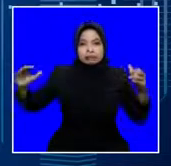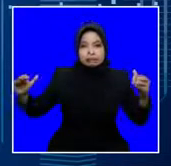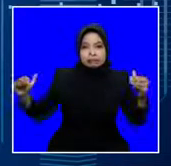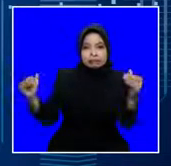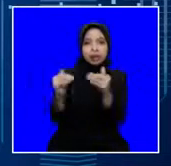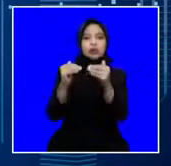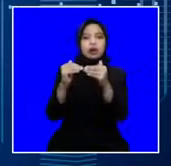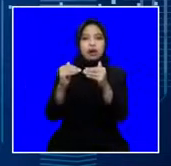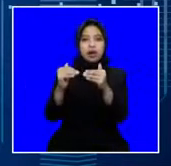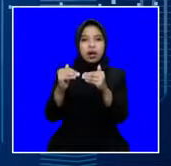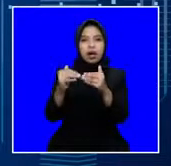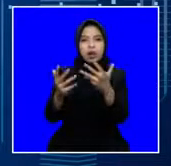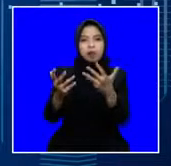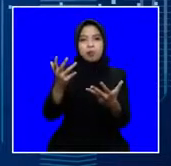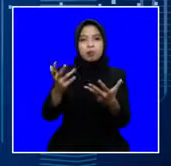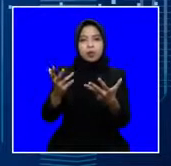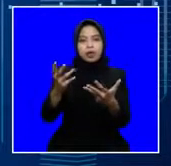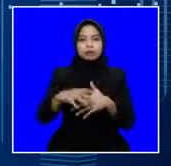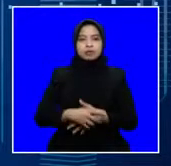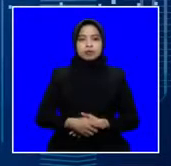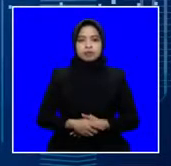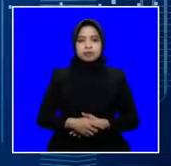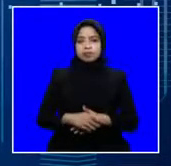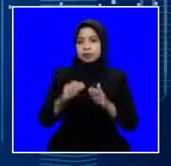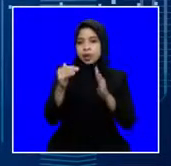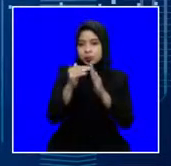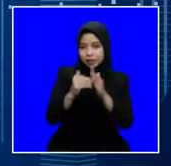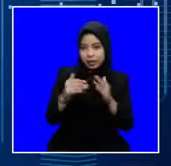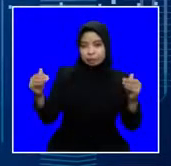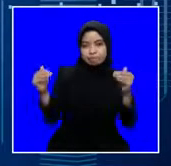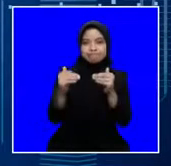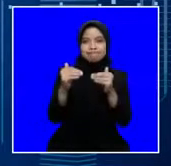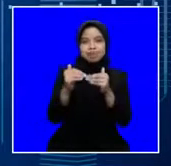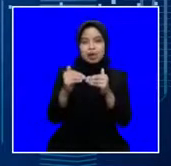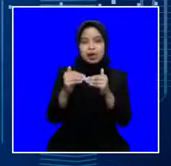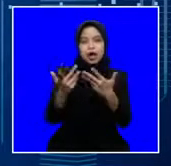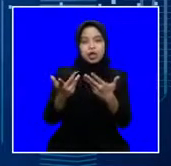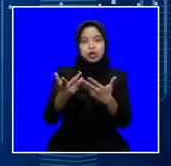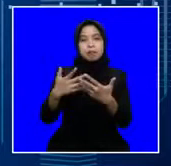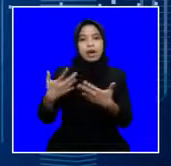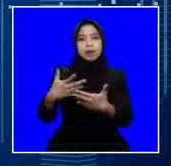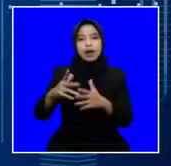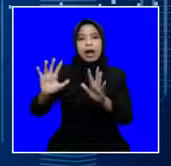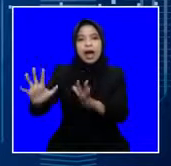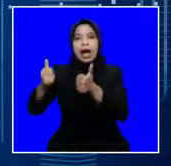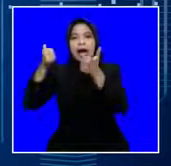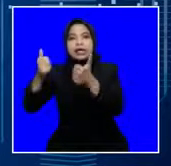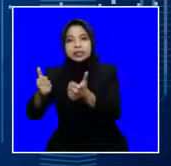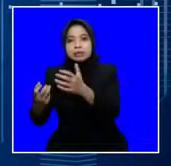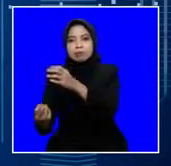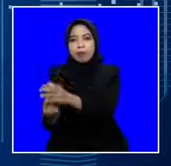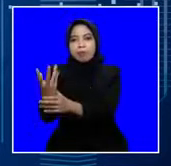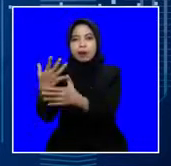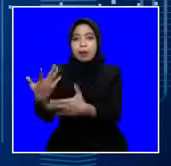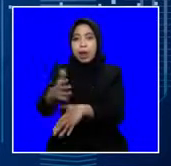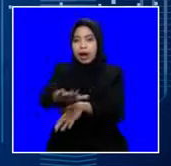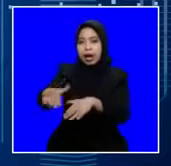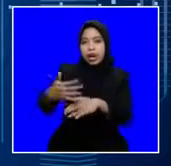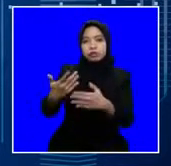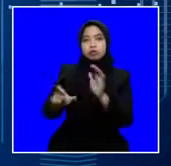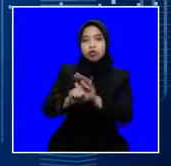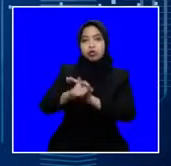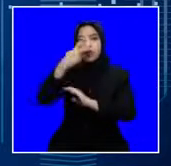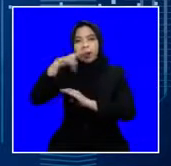kesatuan dari sisi kebijakan dan juga dari sisi output yang mau kita hasilkan. Jadinya untuk anak-anak